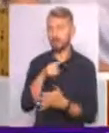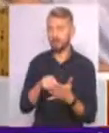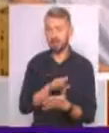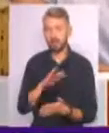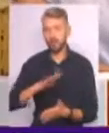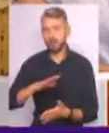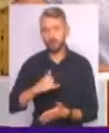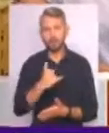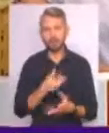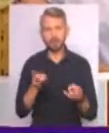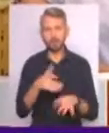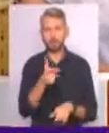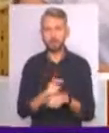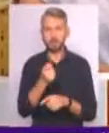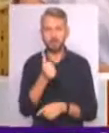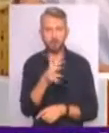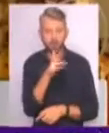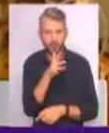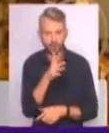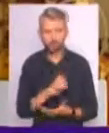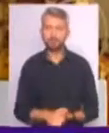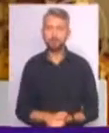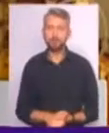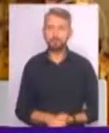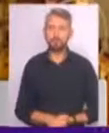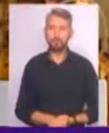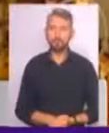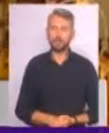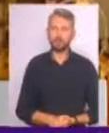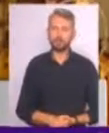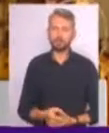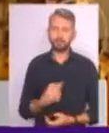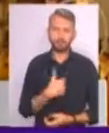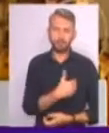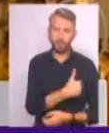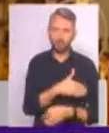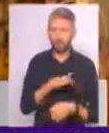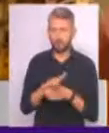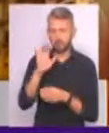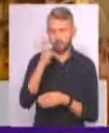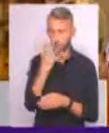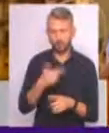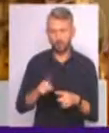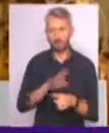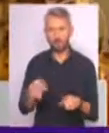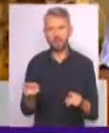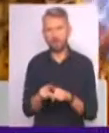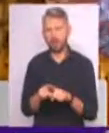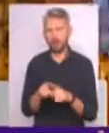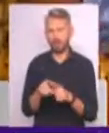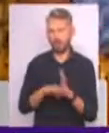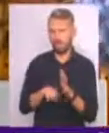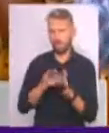нас залишилось дуже мало часу. Пані Марино, я хотів би от абсолютно серйозно, знаєте, це не така чергова фраза,